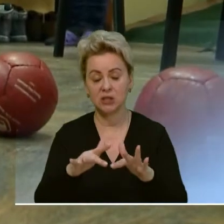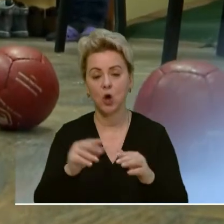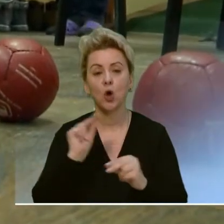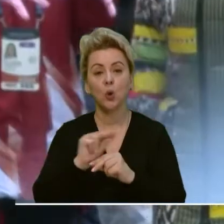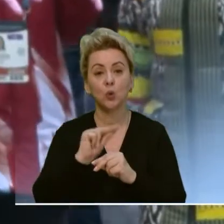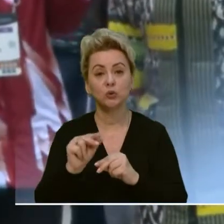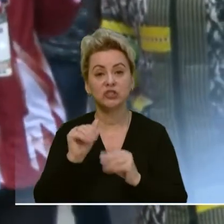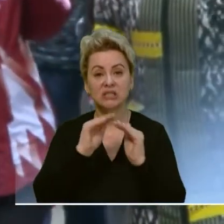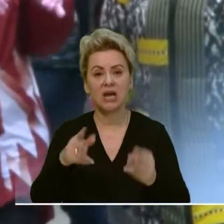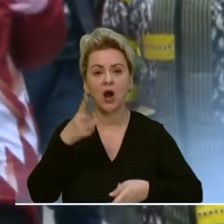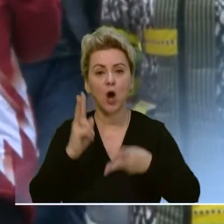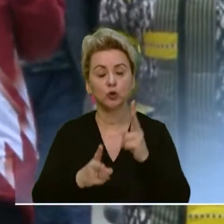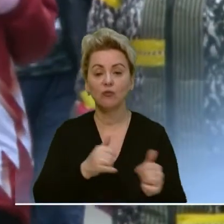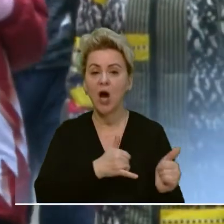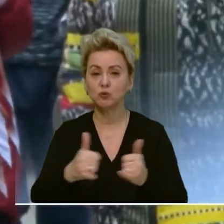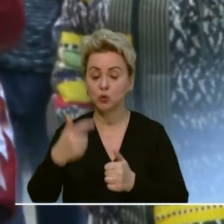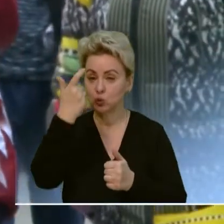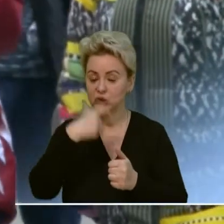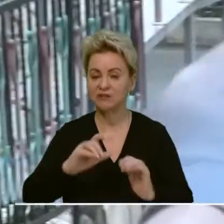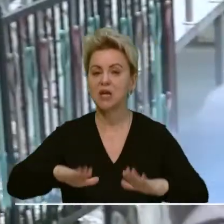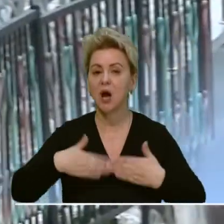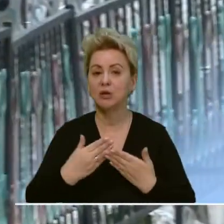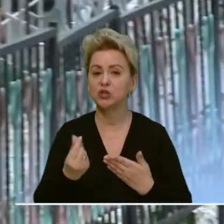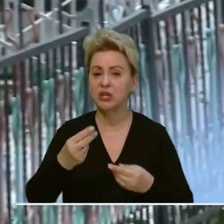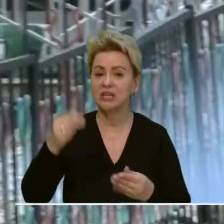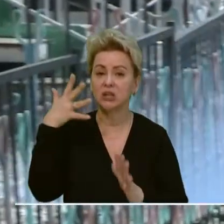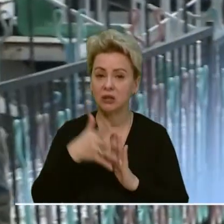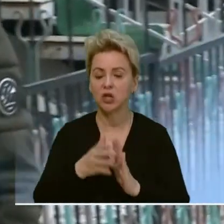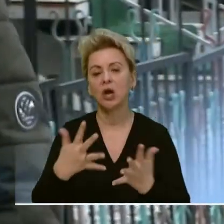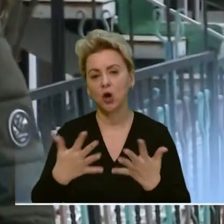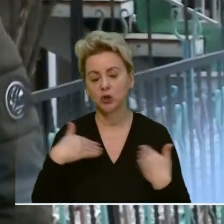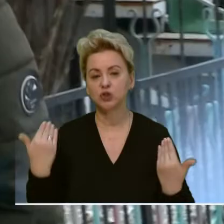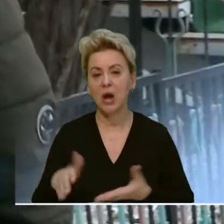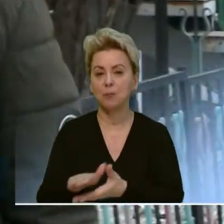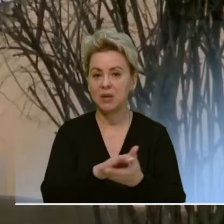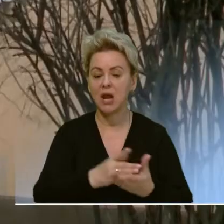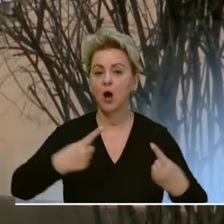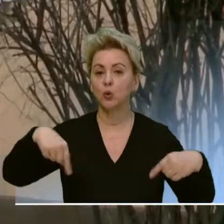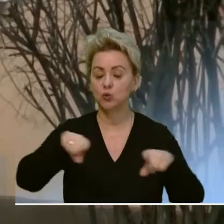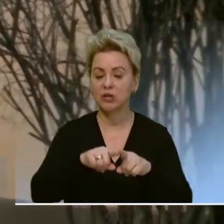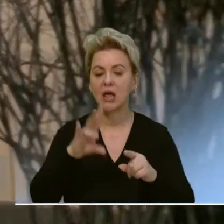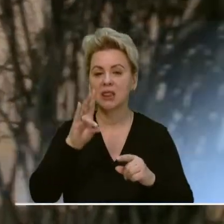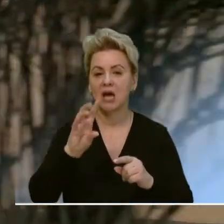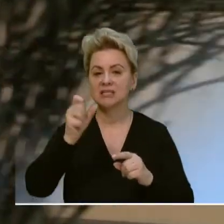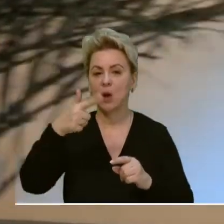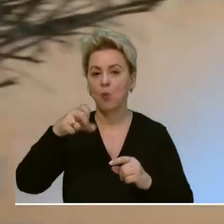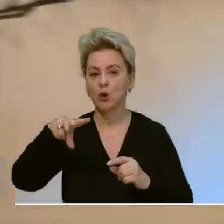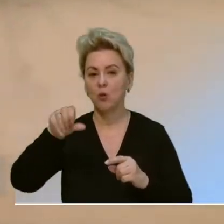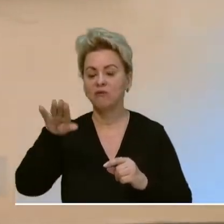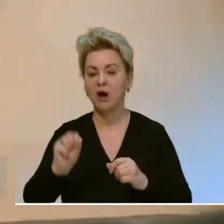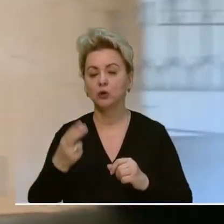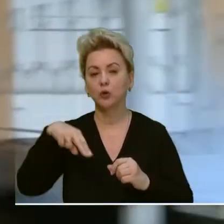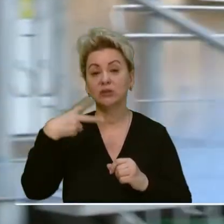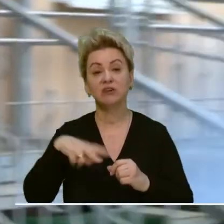Учат воспитанников готовить, обслуживать себя, обращаться с деньгами и, конечно, жить в мире с окружающими. Наталья Самойлова, Владимир